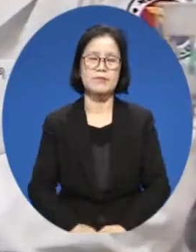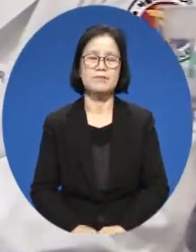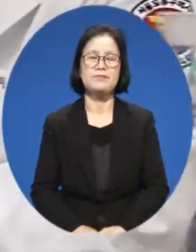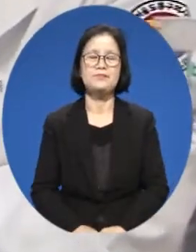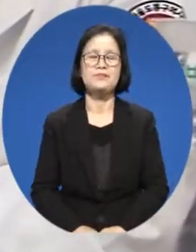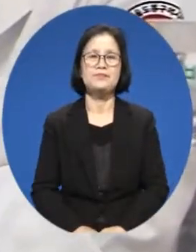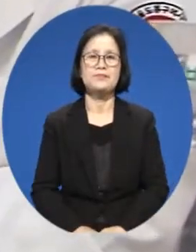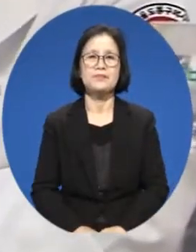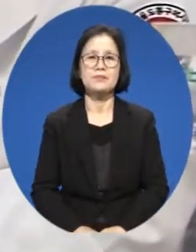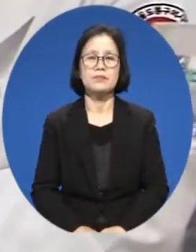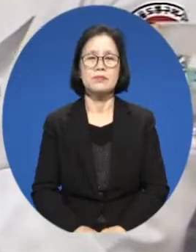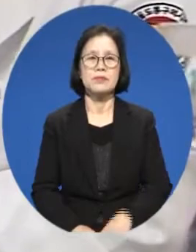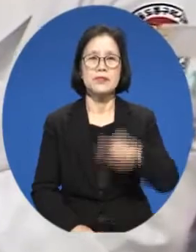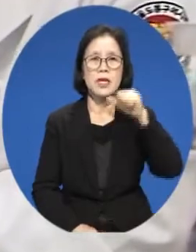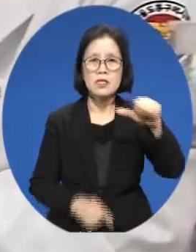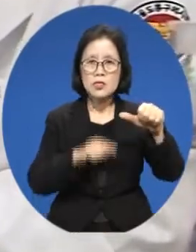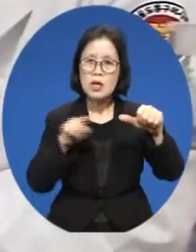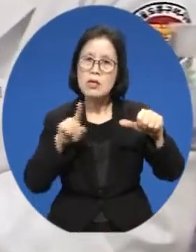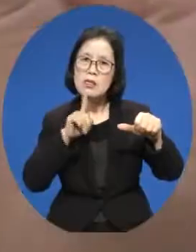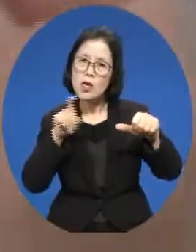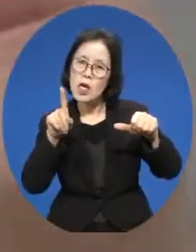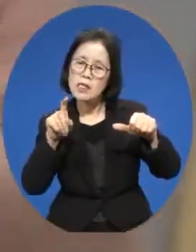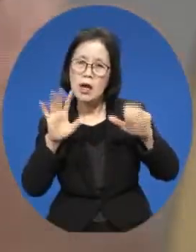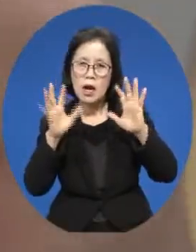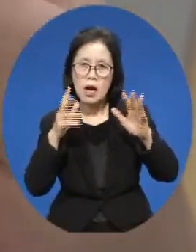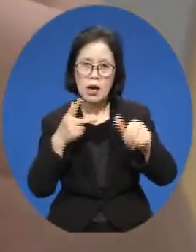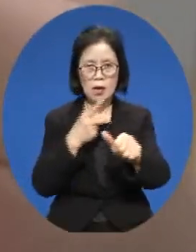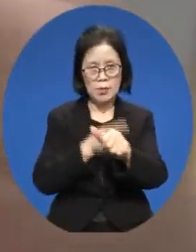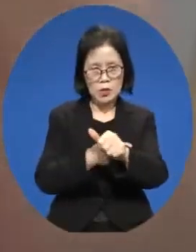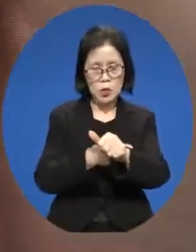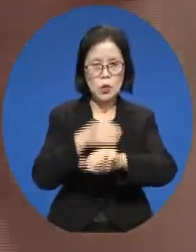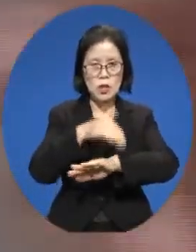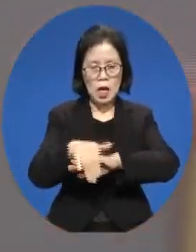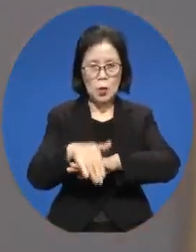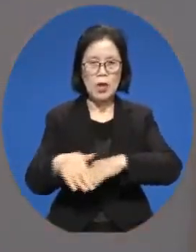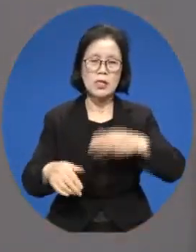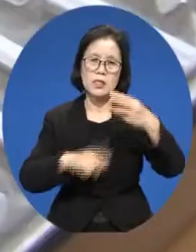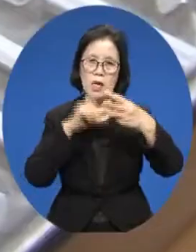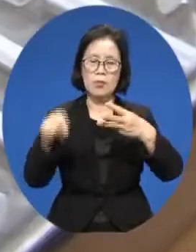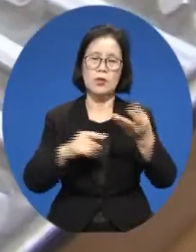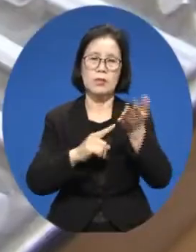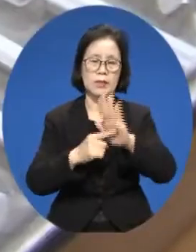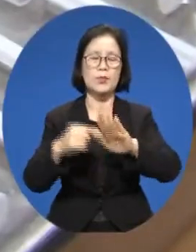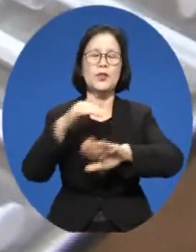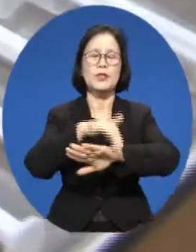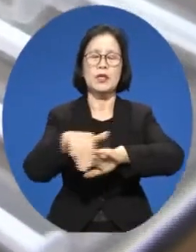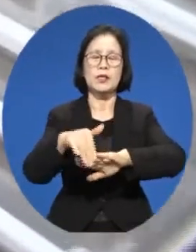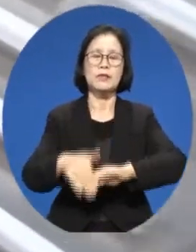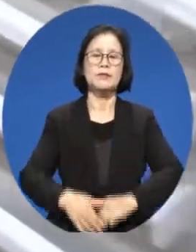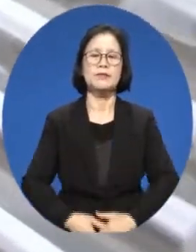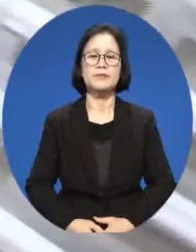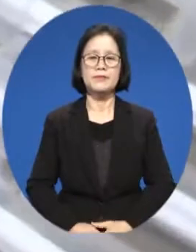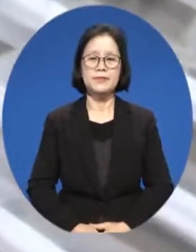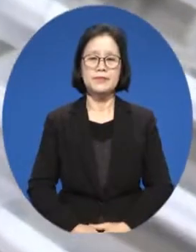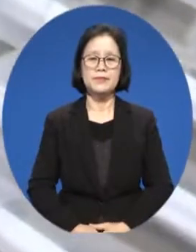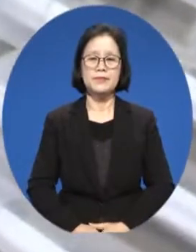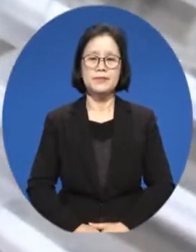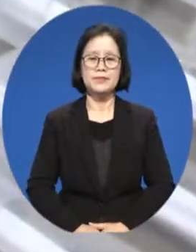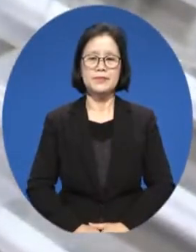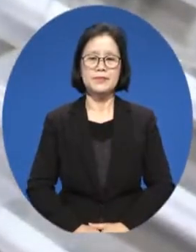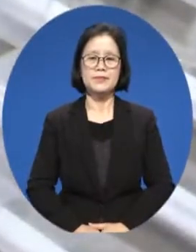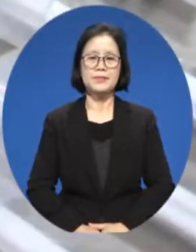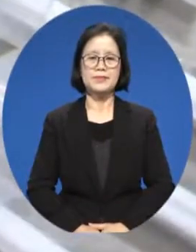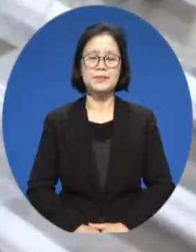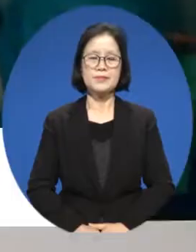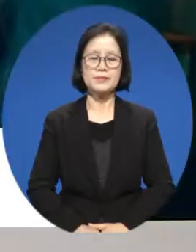가운데 5살에서 11살 소아용 백신 접종 계획은 다음 달 발표될 예정입니다. OBS 뉴스